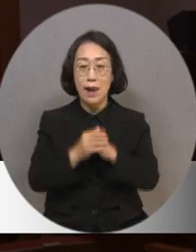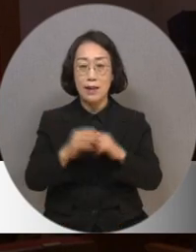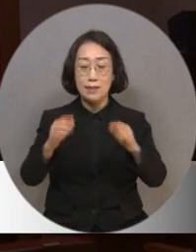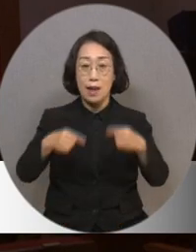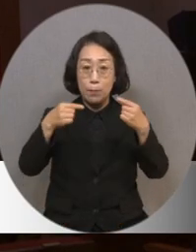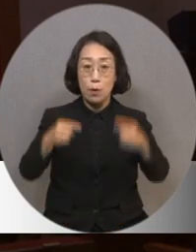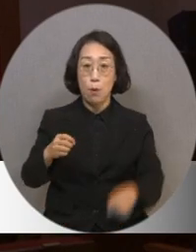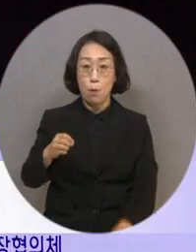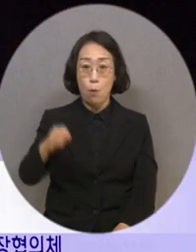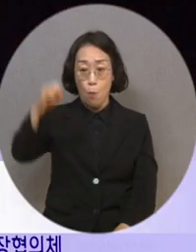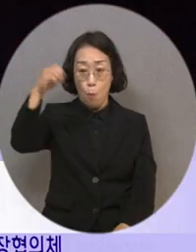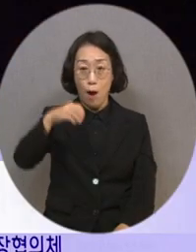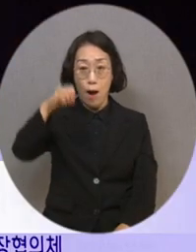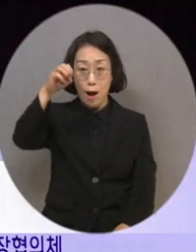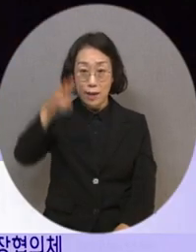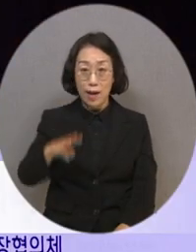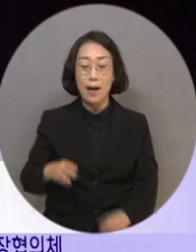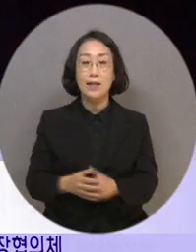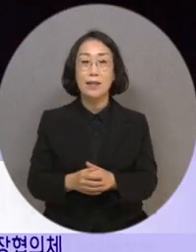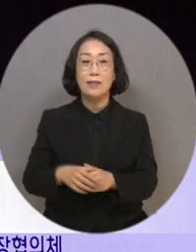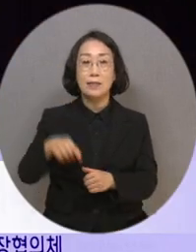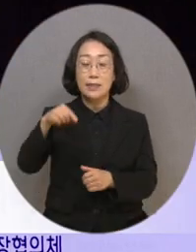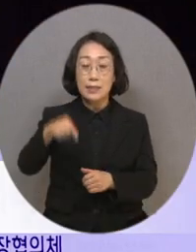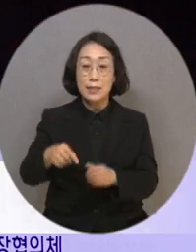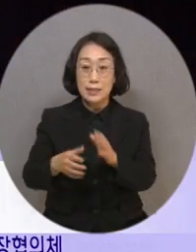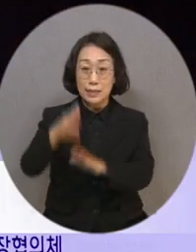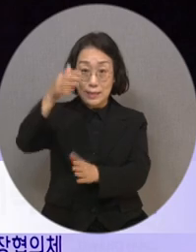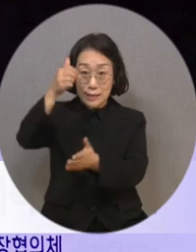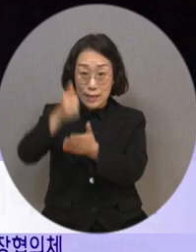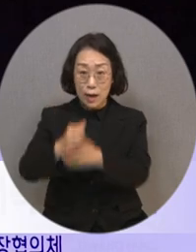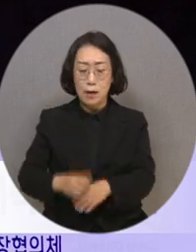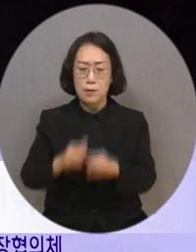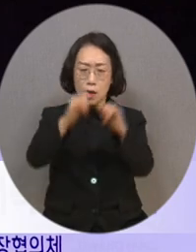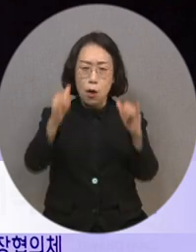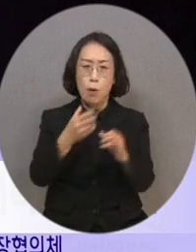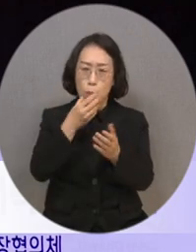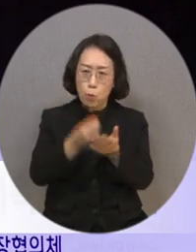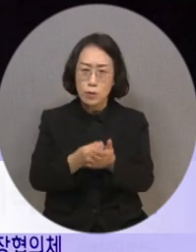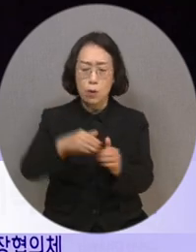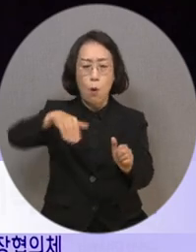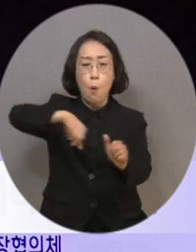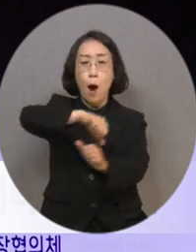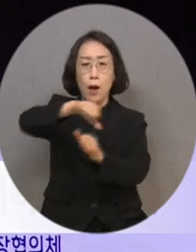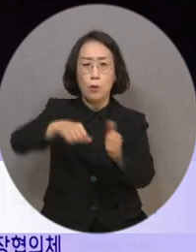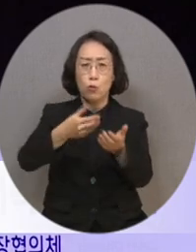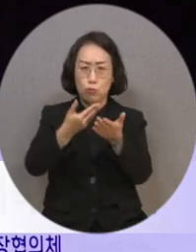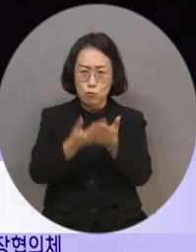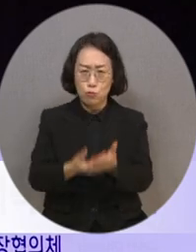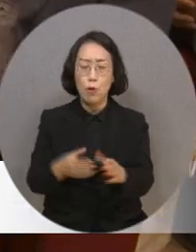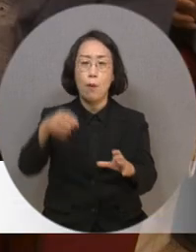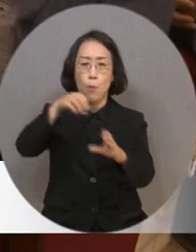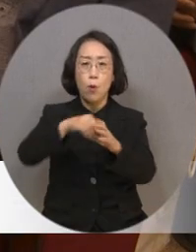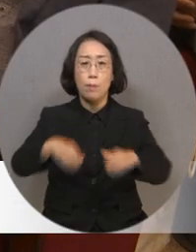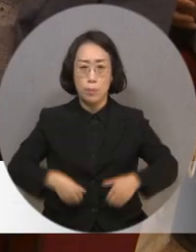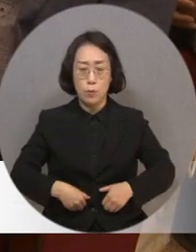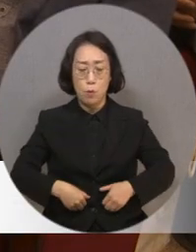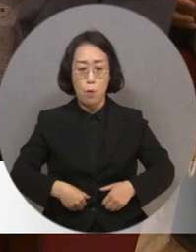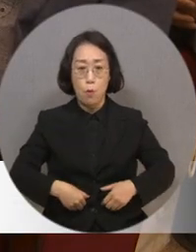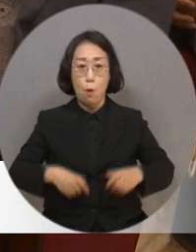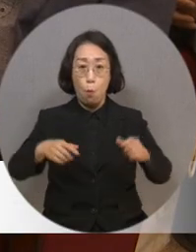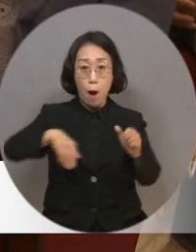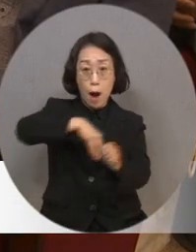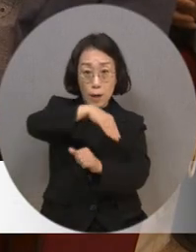정윤아 광양시장은 이제는 환경 문제도 사회복지의 일부라며 앞으로도 친환경, 지역사회